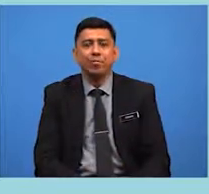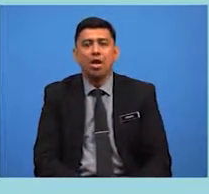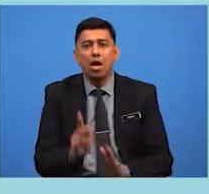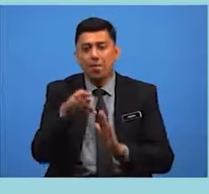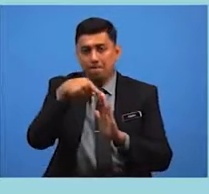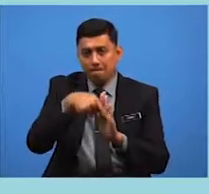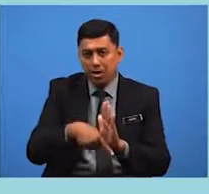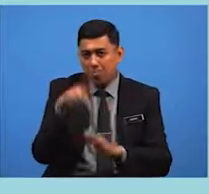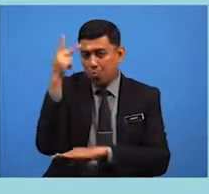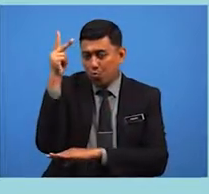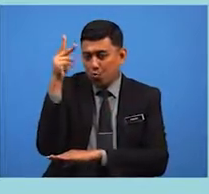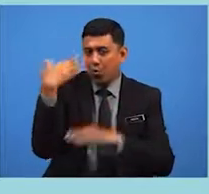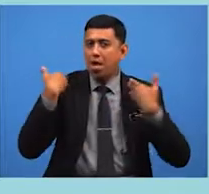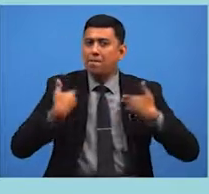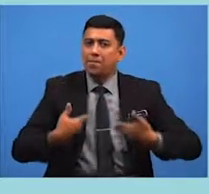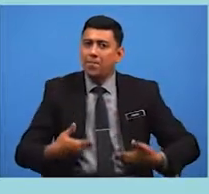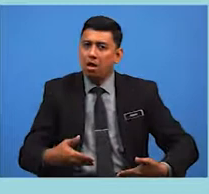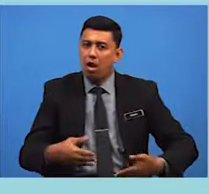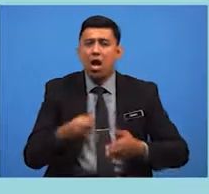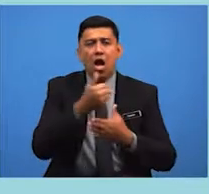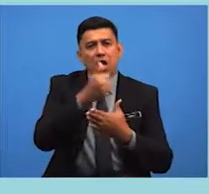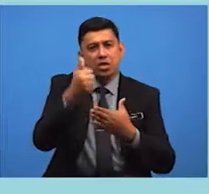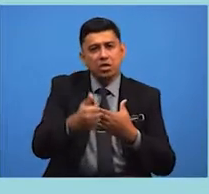Pepohon batin akhirnya tumbang.